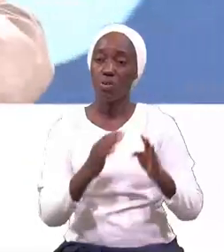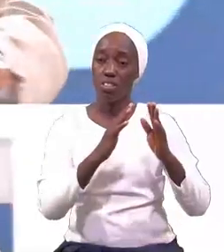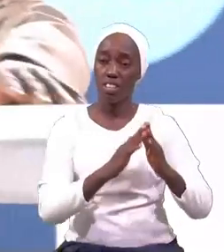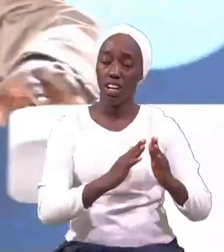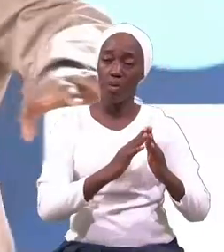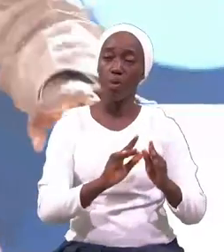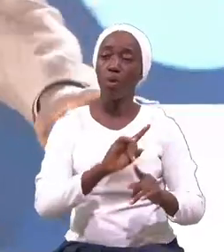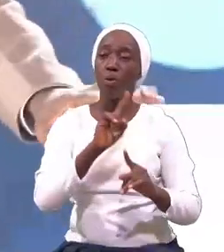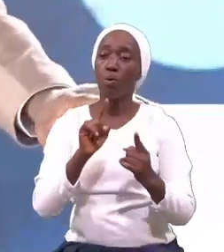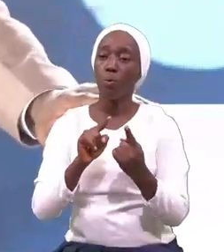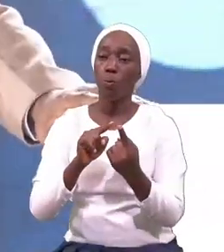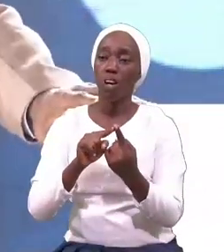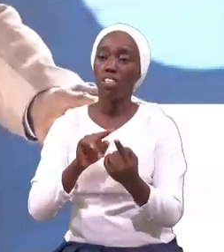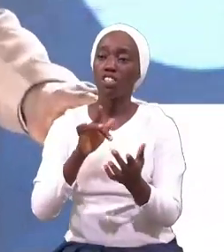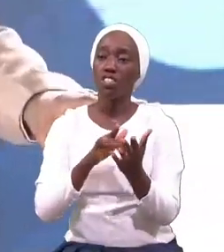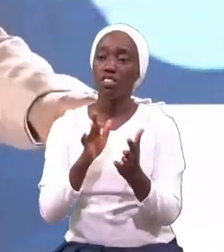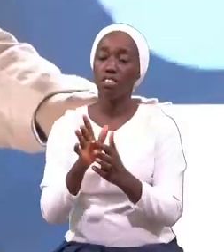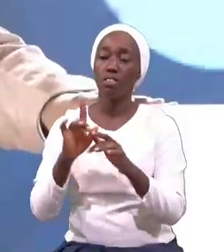Quand Jésus est allé au ciel,